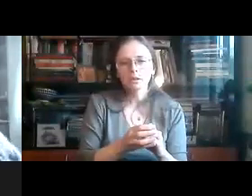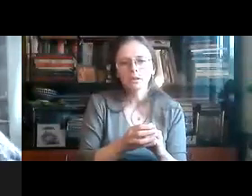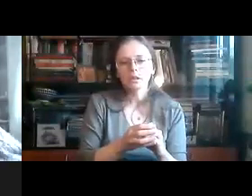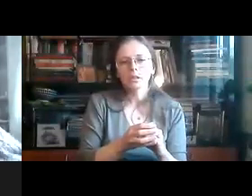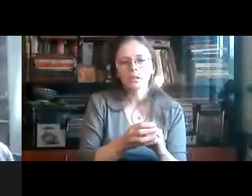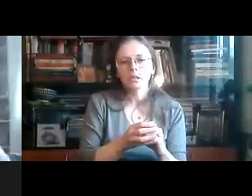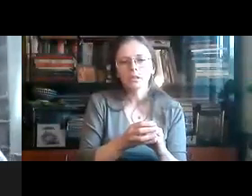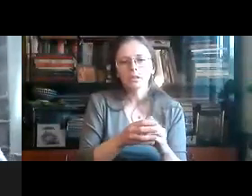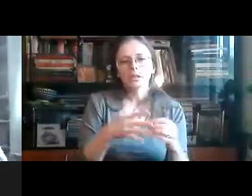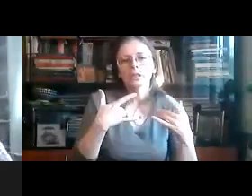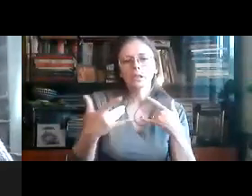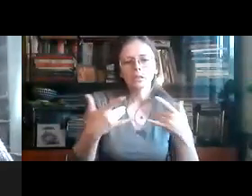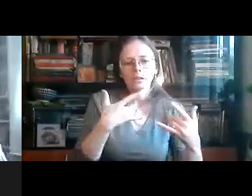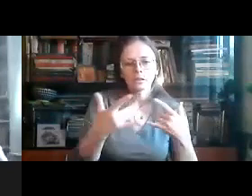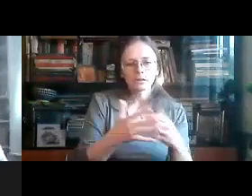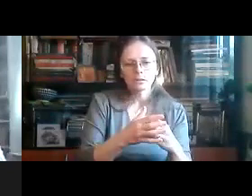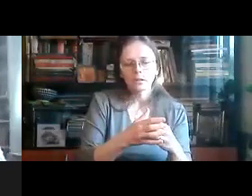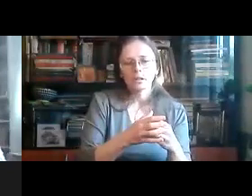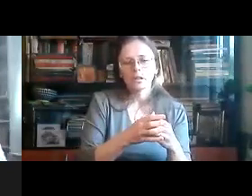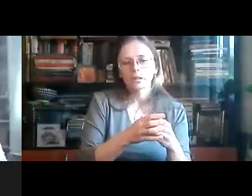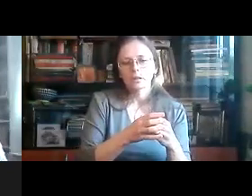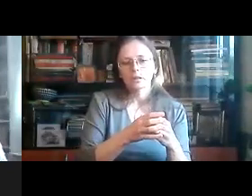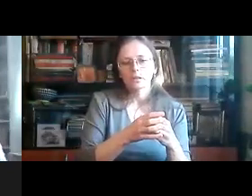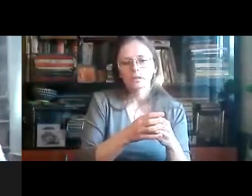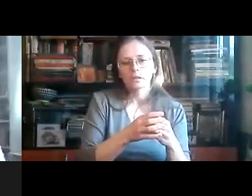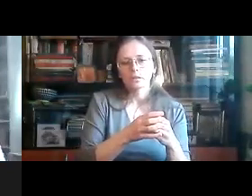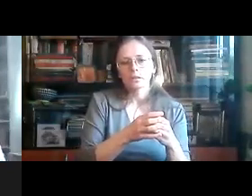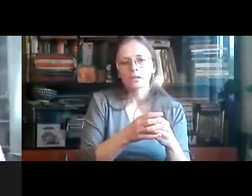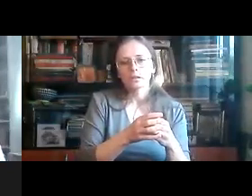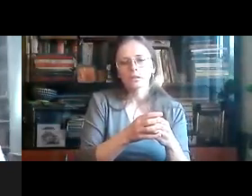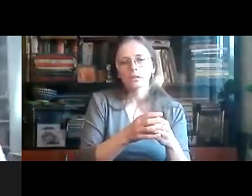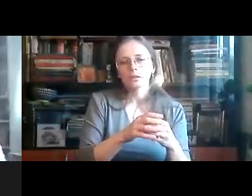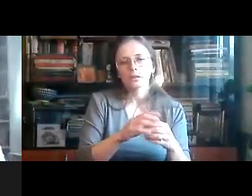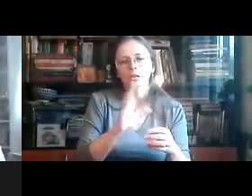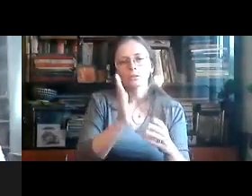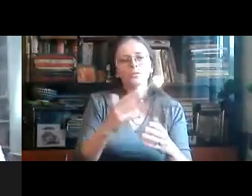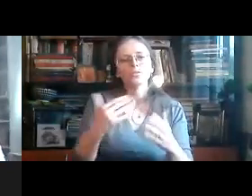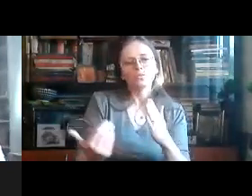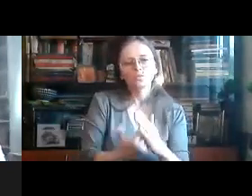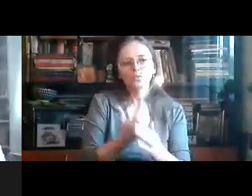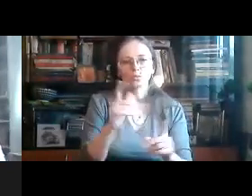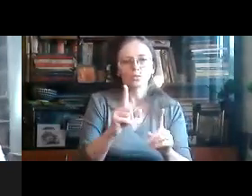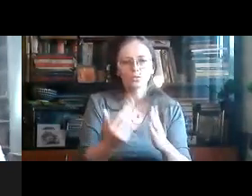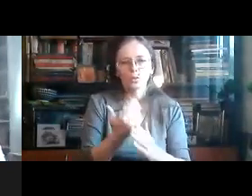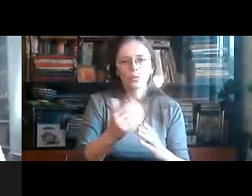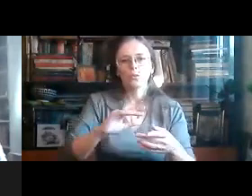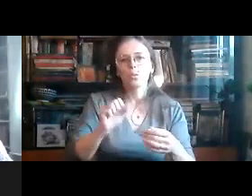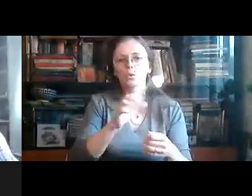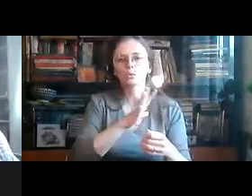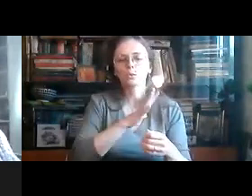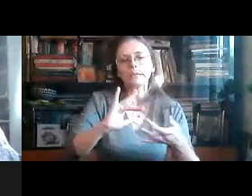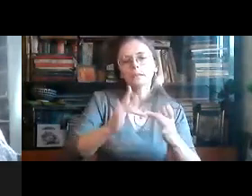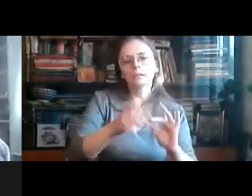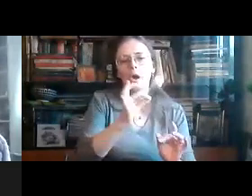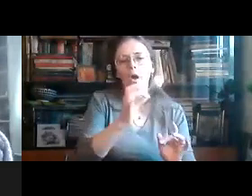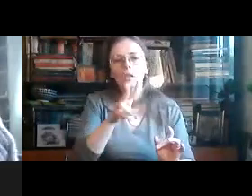востребован. И, ну, и дело в том, что, опять же, вот сейчас говорят, надо уходить в онлайн, я там много слышу, но, ну,